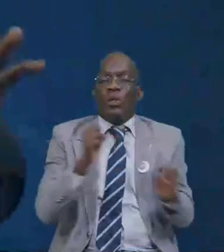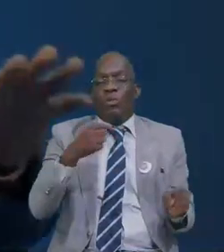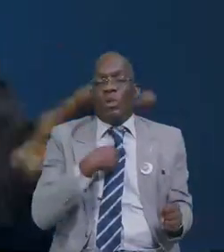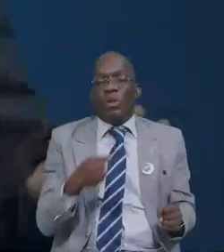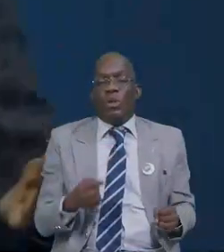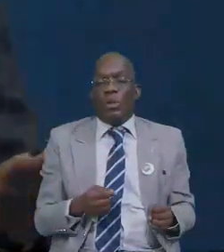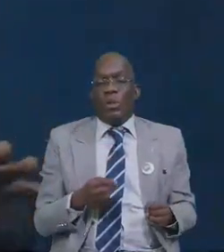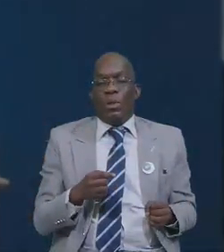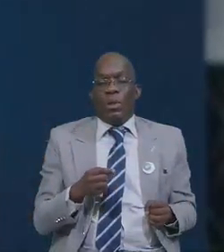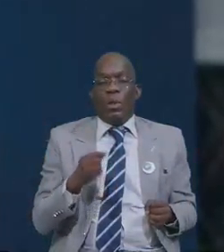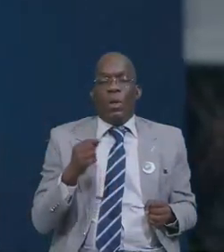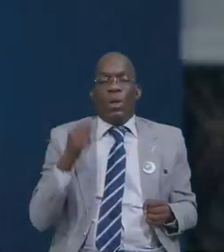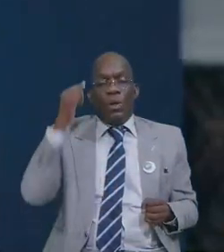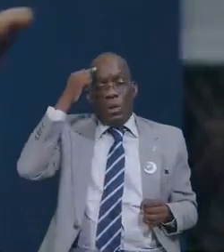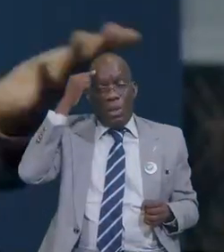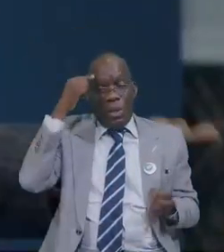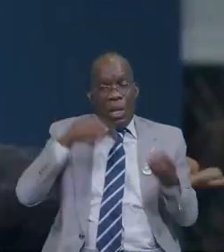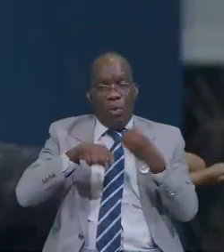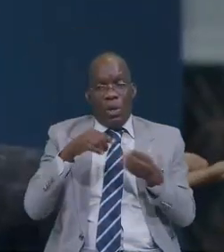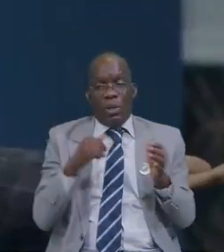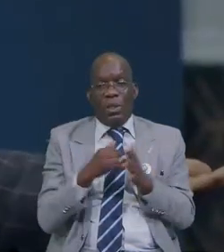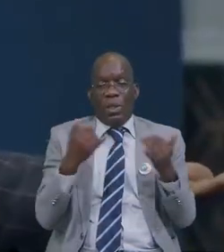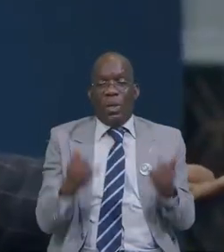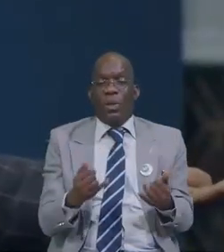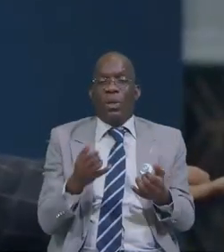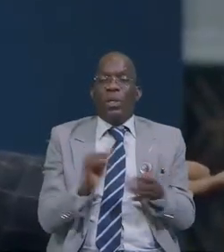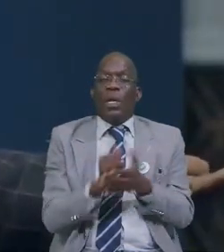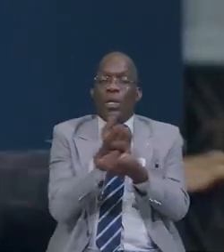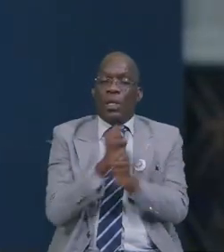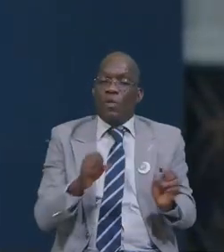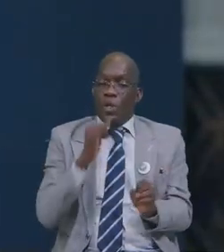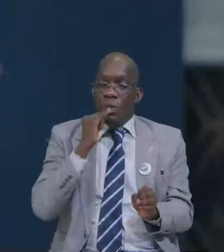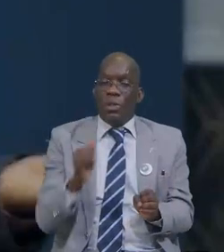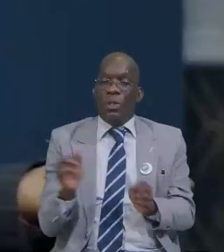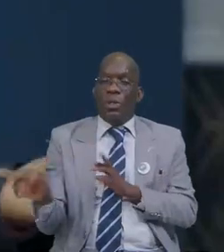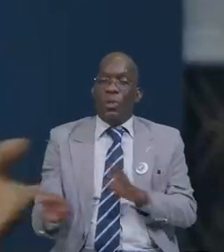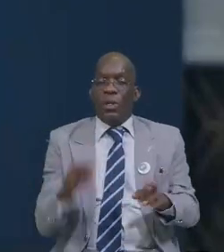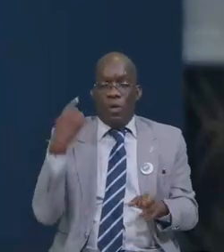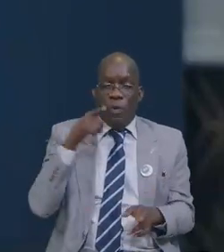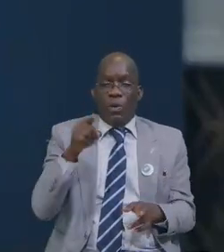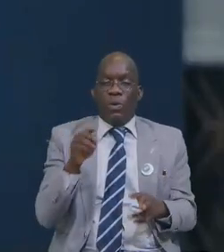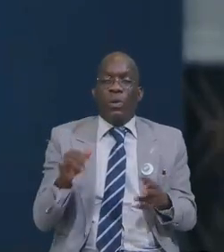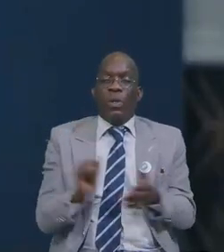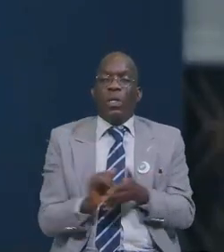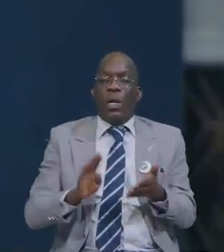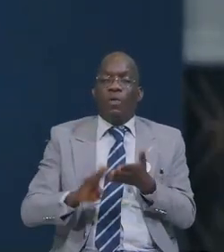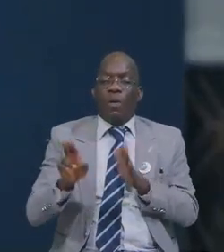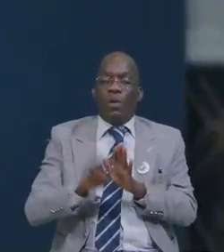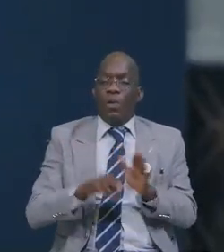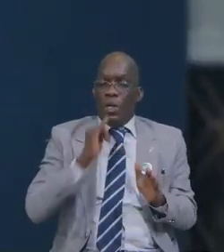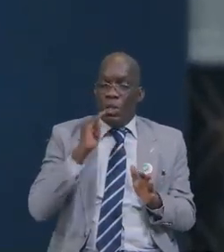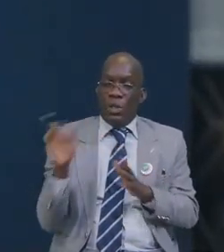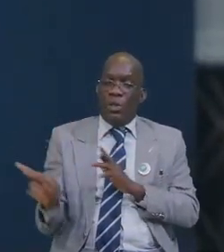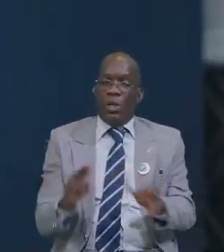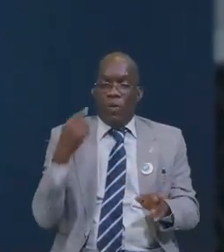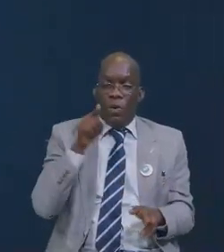fermés. Tu as déjà considéré tout maintenant. Ton salut, c'est disponible maintenant. Ce pardon est disponible